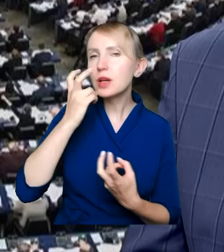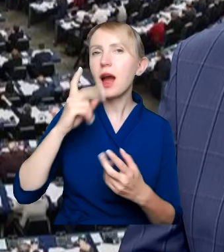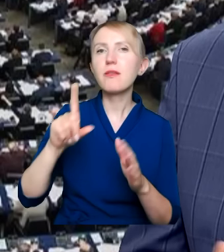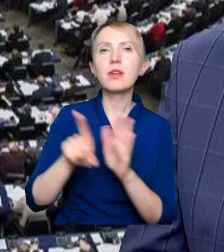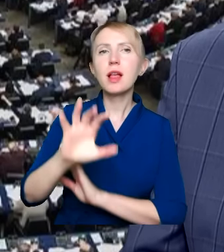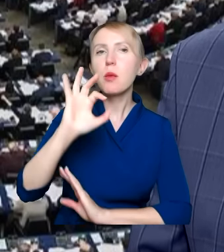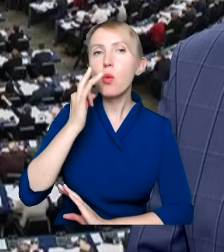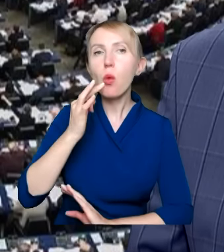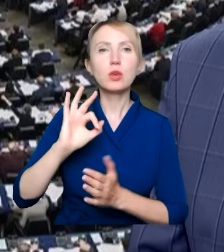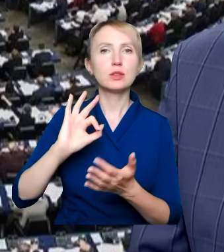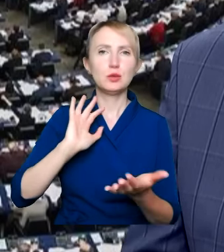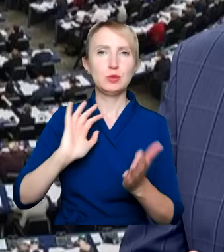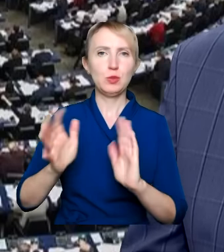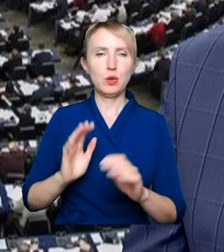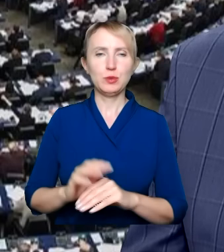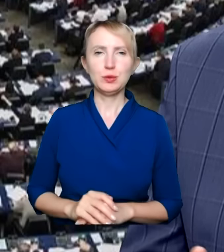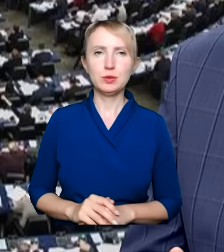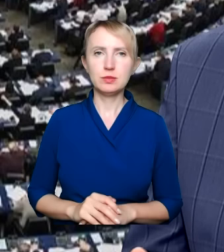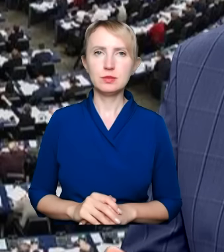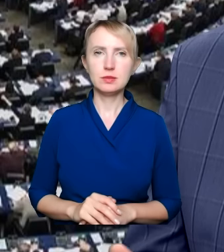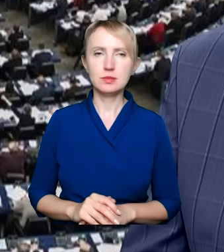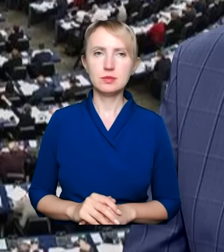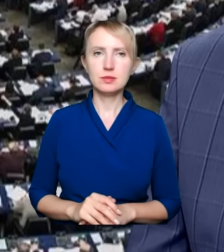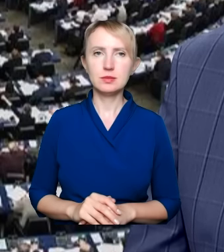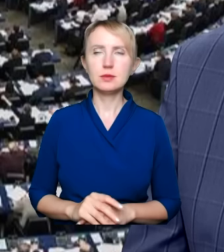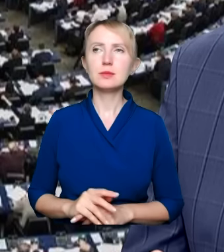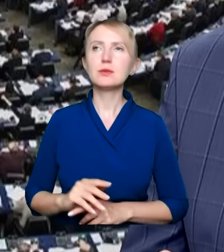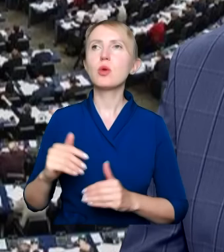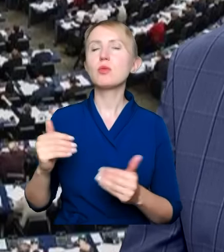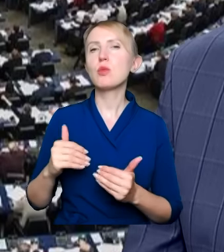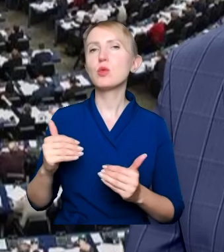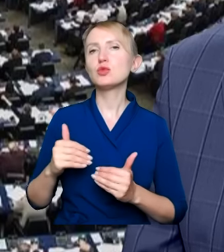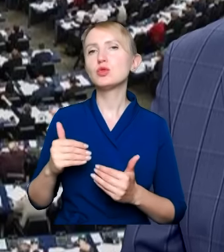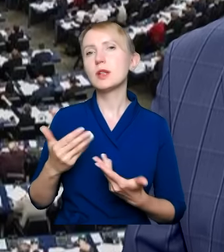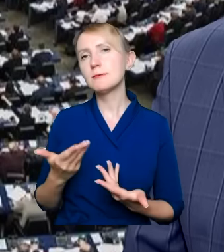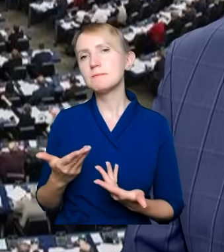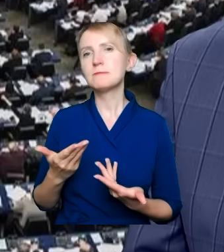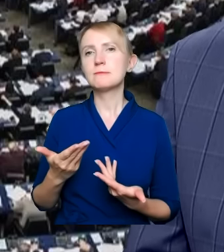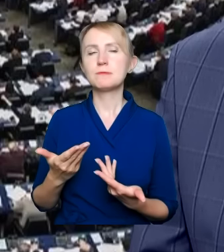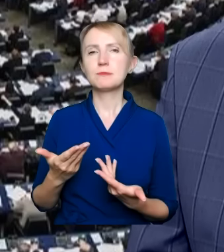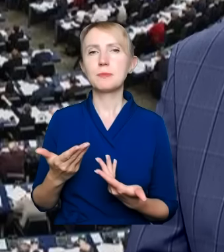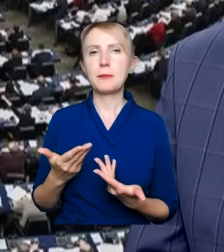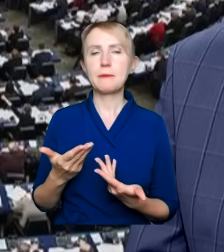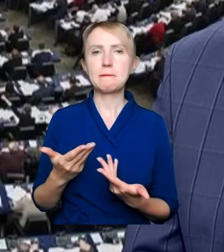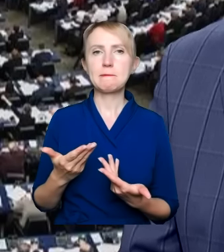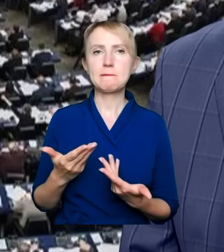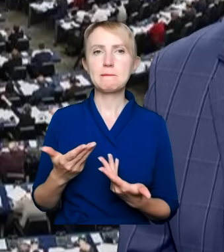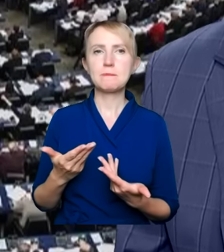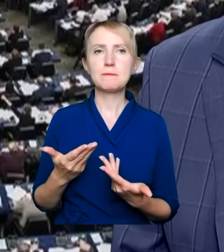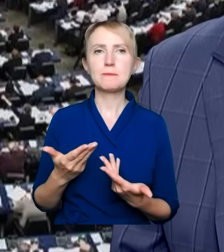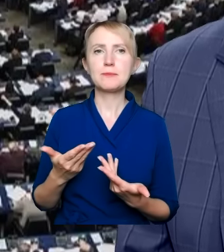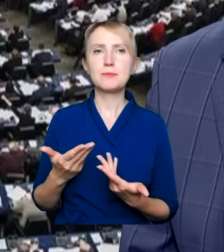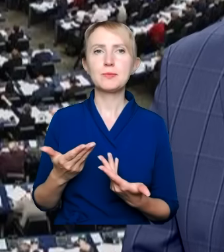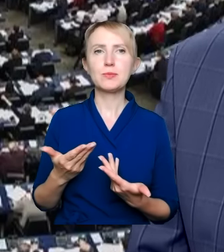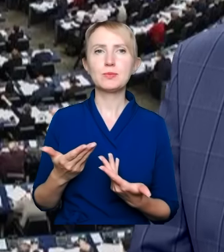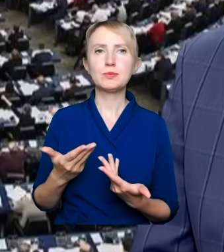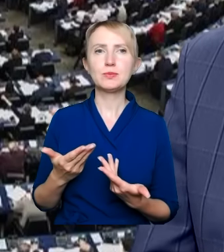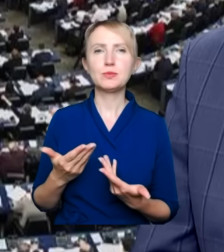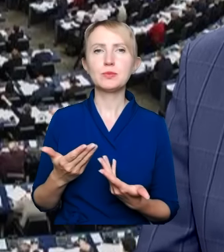młodzieży i ten sposób można byłoby w jakiś w jakimś wymiarze powiedzmy